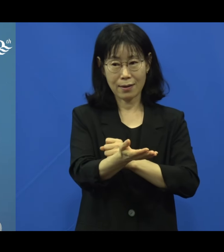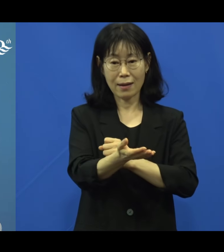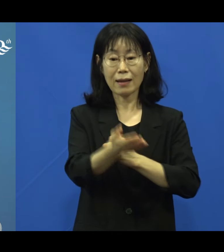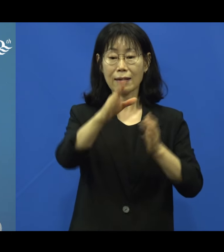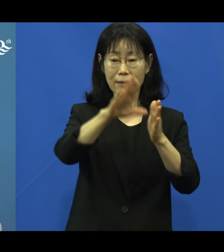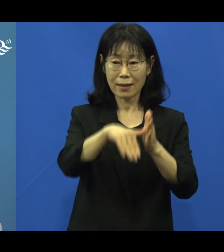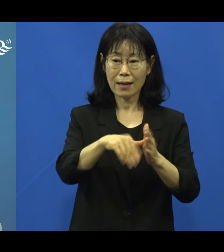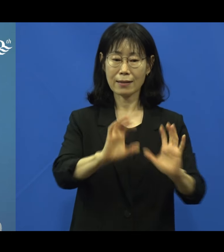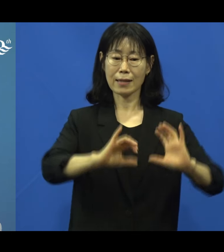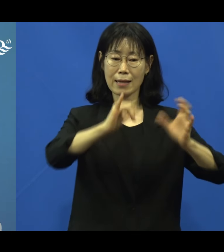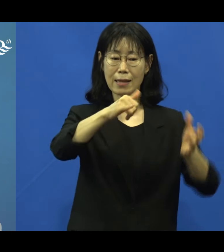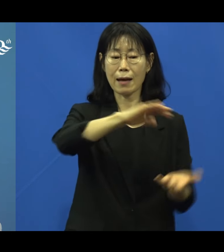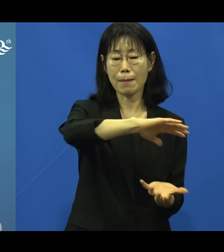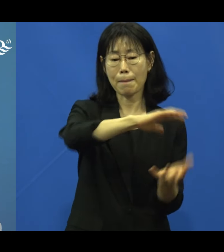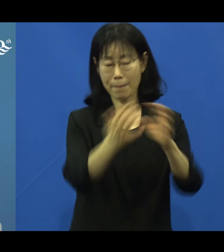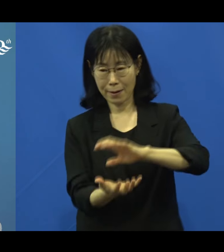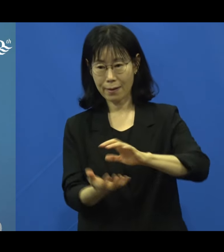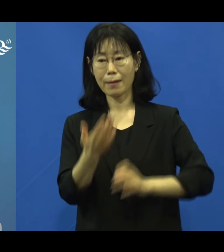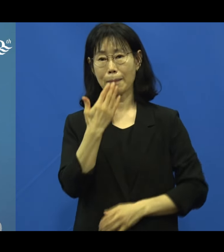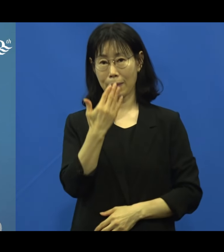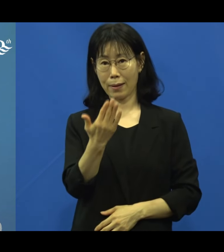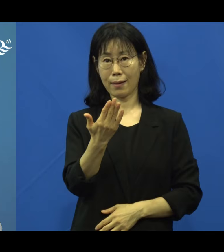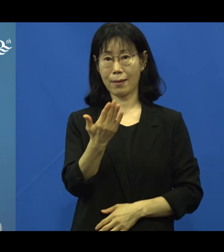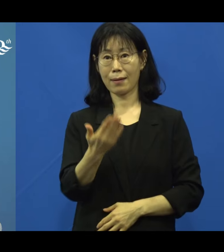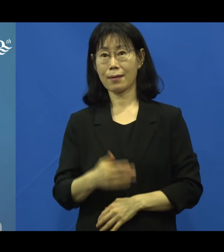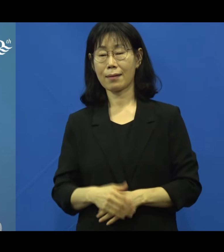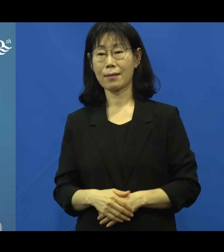거예요. 길은 그거밖에 없어요.